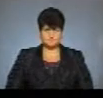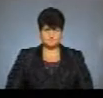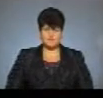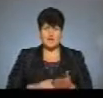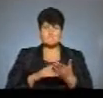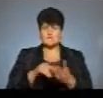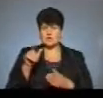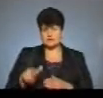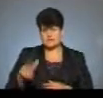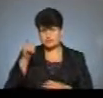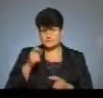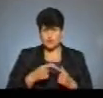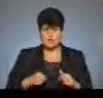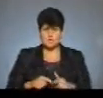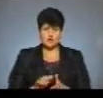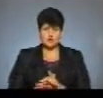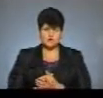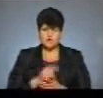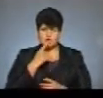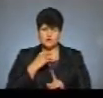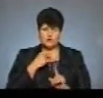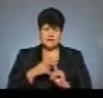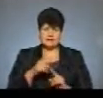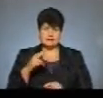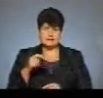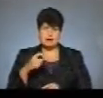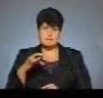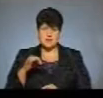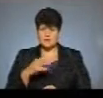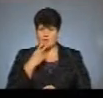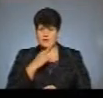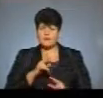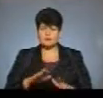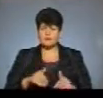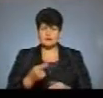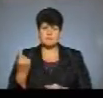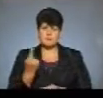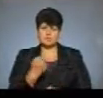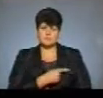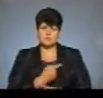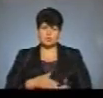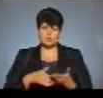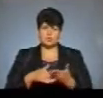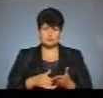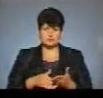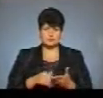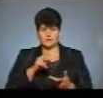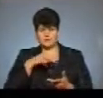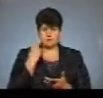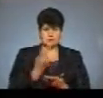Волонтер Чортківської організації Товариства Червоного Хреста Денис Хаблак показує, як надавати першу медичну допомогу непритомній